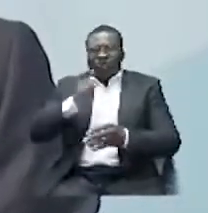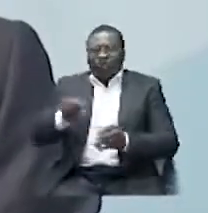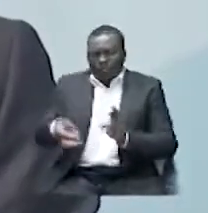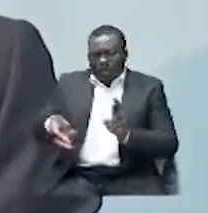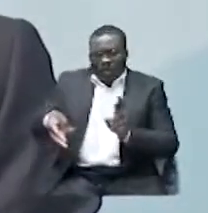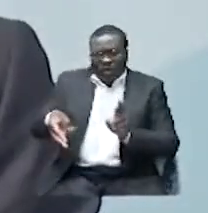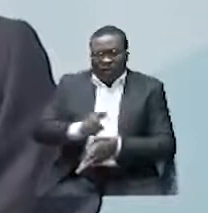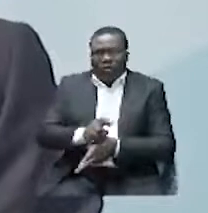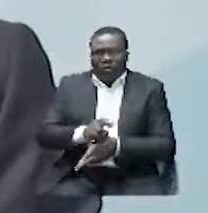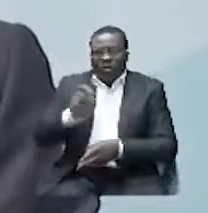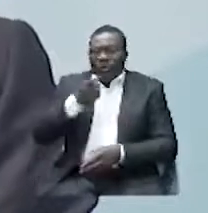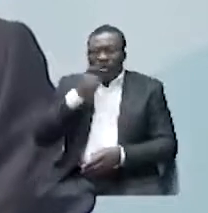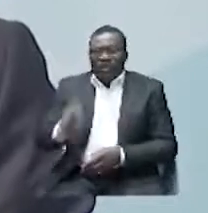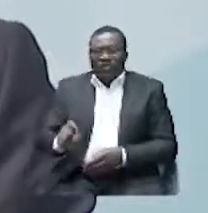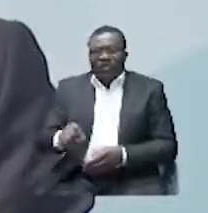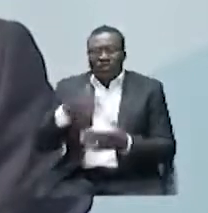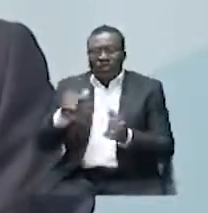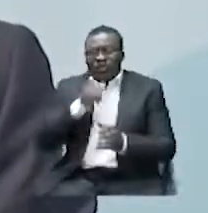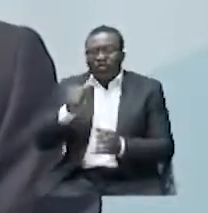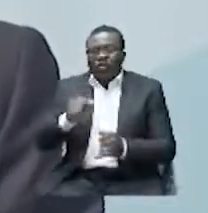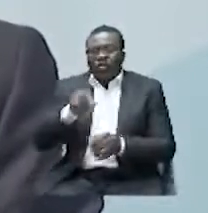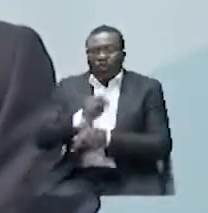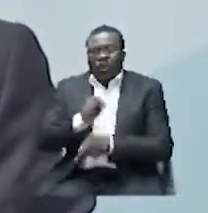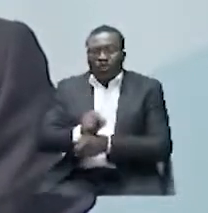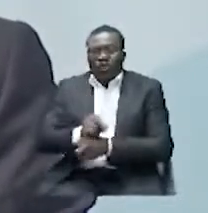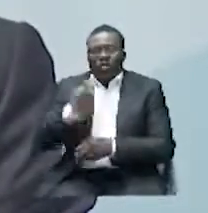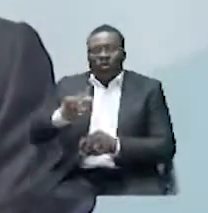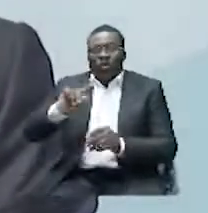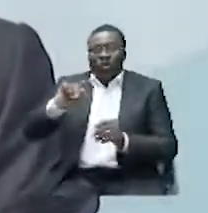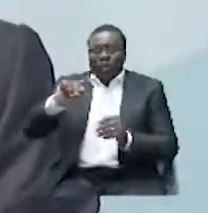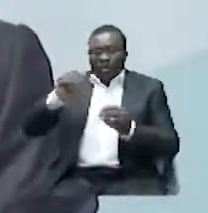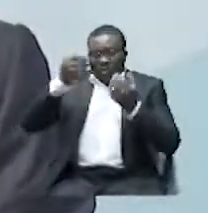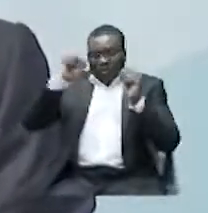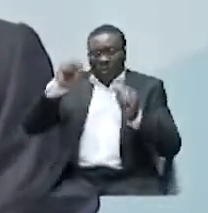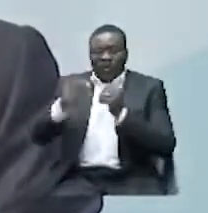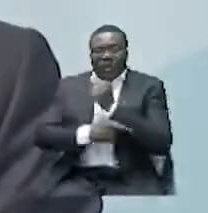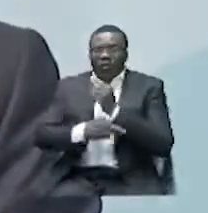sorte que l'exécutif n'y joue plus un rôle prépondérant, que le chef de l'État n'y siège plus du tout,